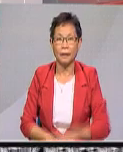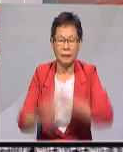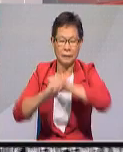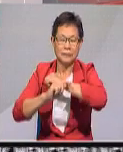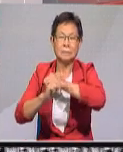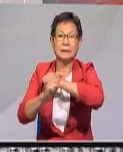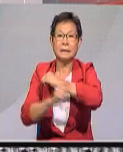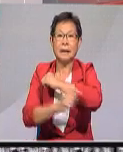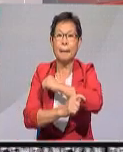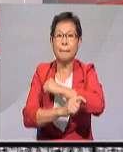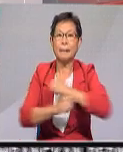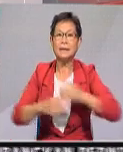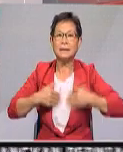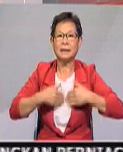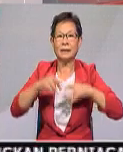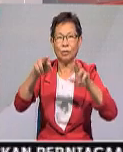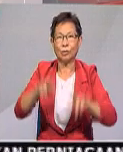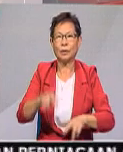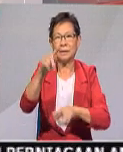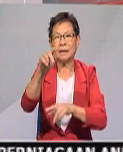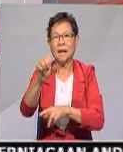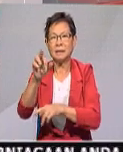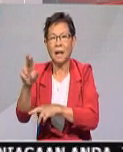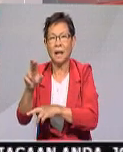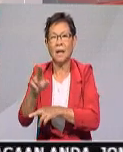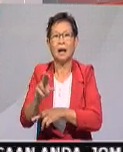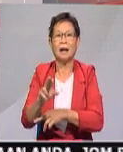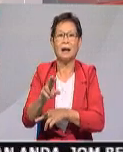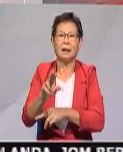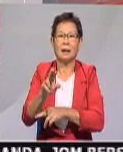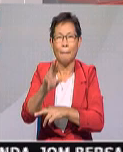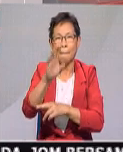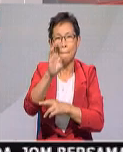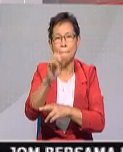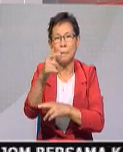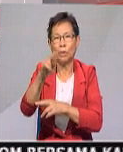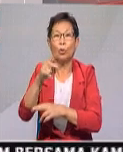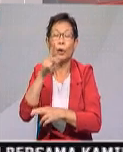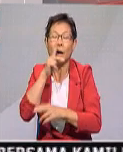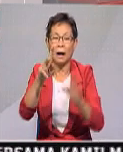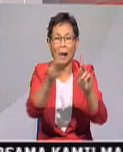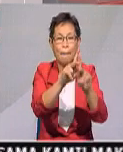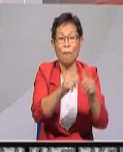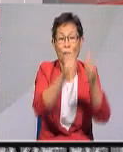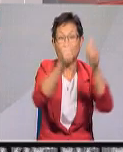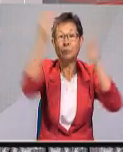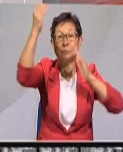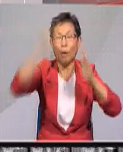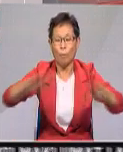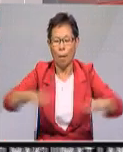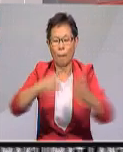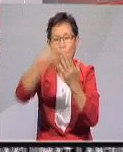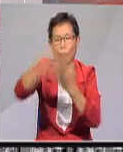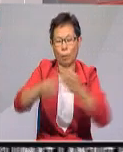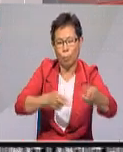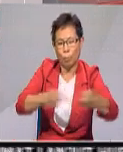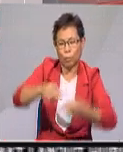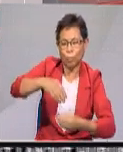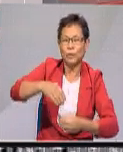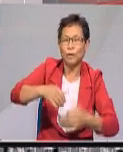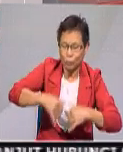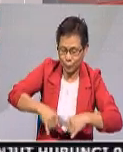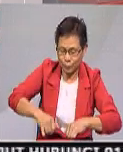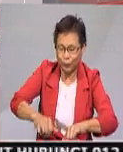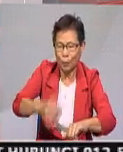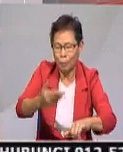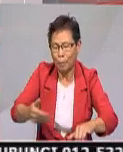Taman Sejahtera Rakyat TSR Sungai Toh Pawang Bedong Kedah menjadi kampung pertama di negara ini menjalankan projek pengurusan lestari sisa